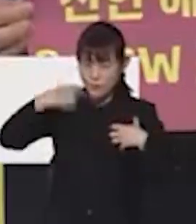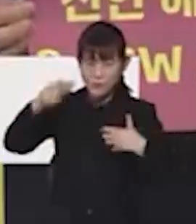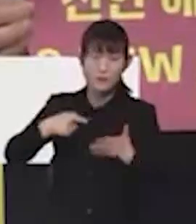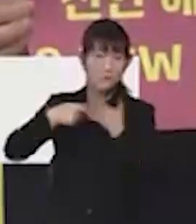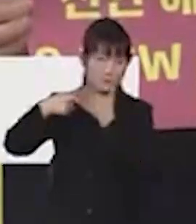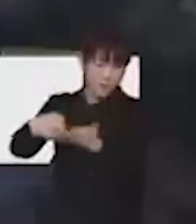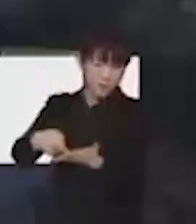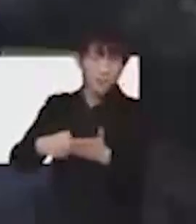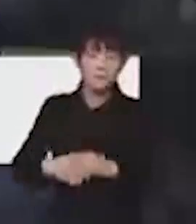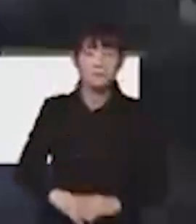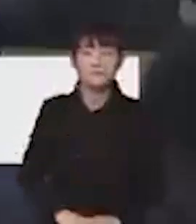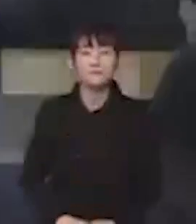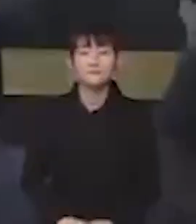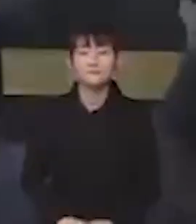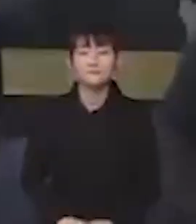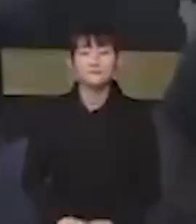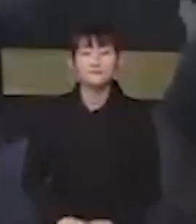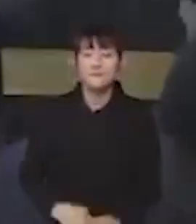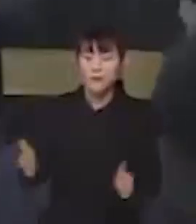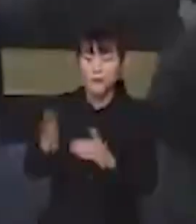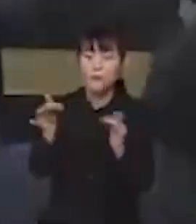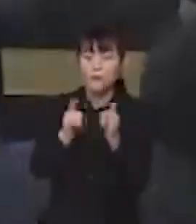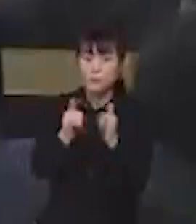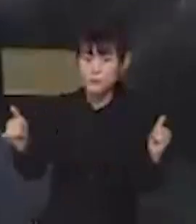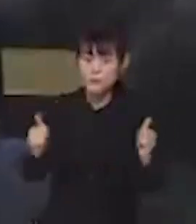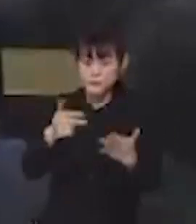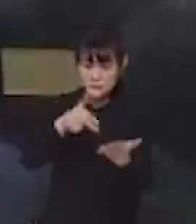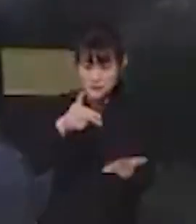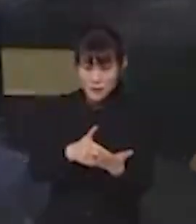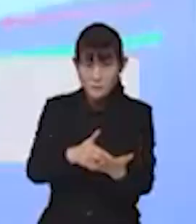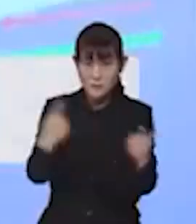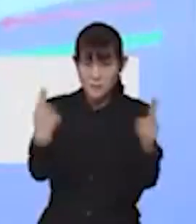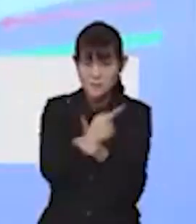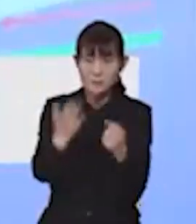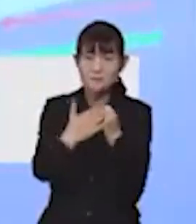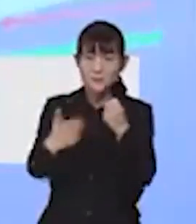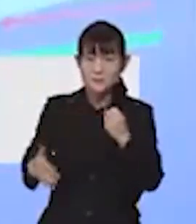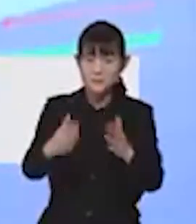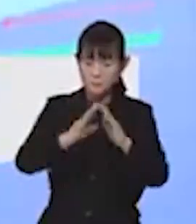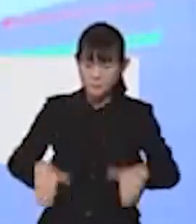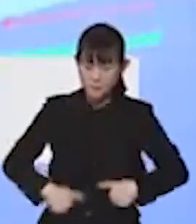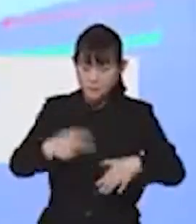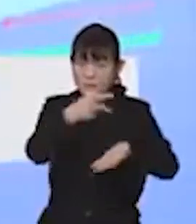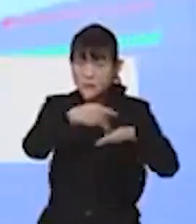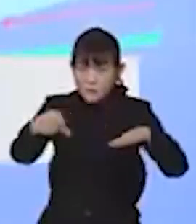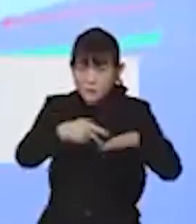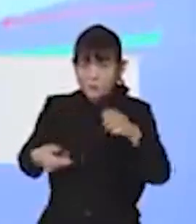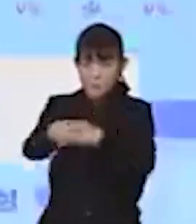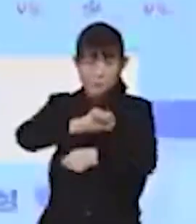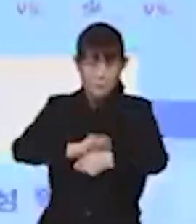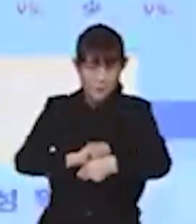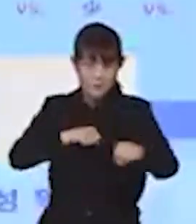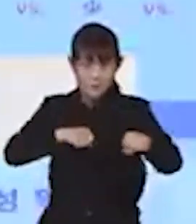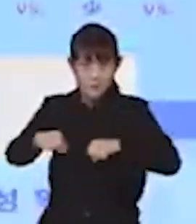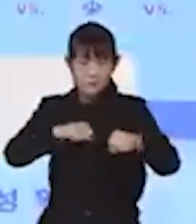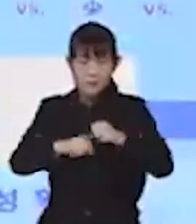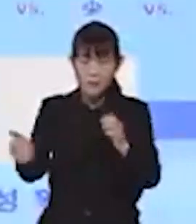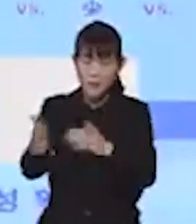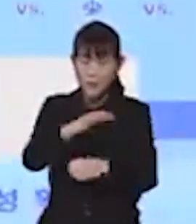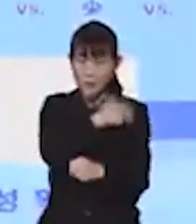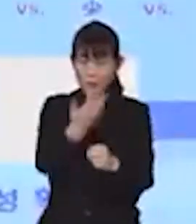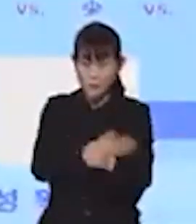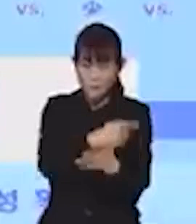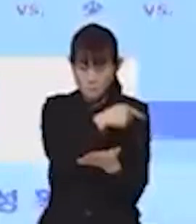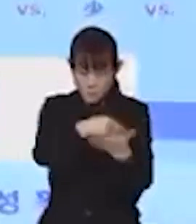강력히 요구한다. 어민들의 입장 변화에 전라남도와 신안군도 팔을 걷어붙였습니다. 어업권 피해 등에